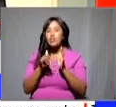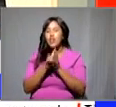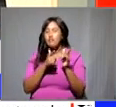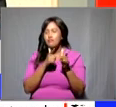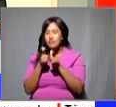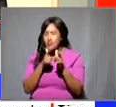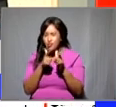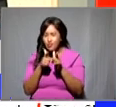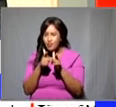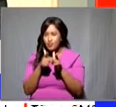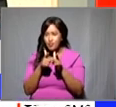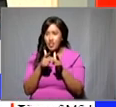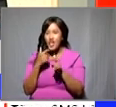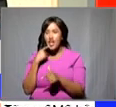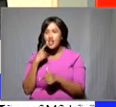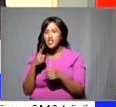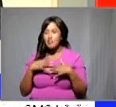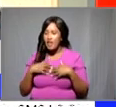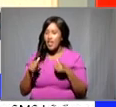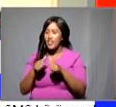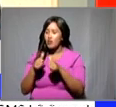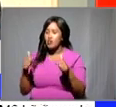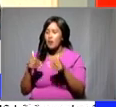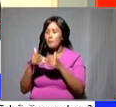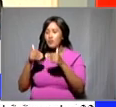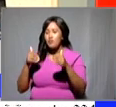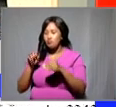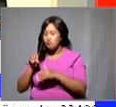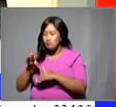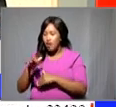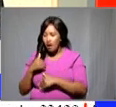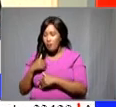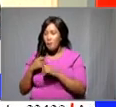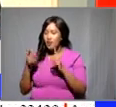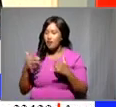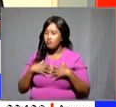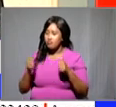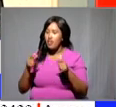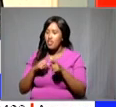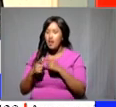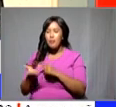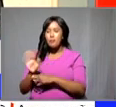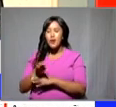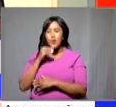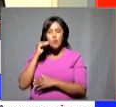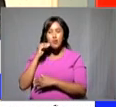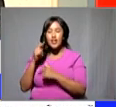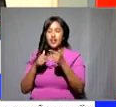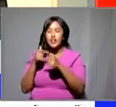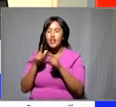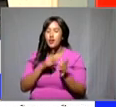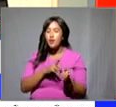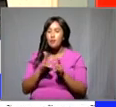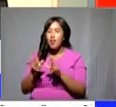ohanini mono clip eyo ya mwiri tucio urari na homeno na riu ni ahonete na ni acokete muci na maundu make magathie na mbere